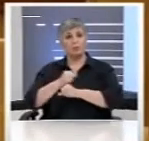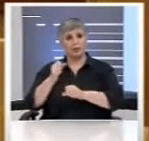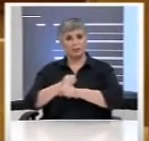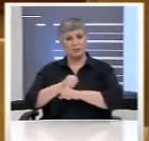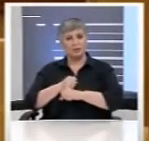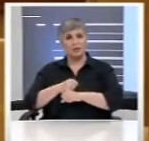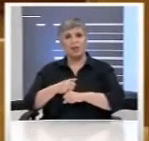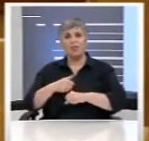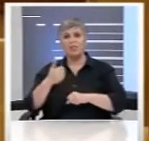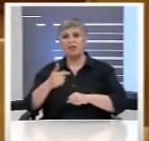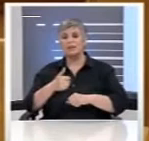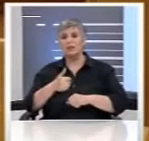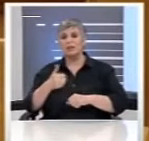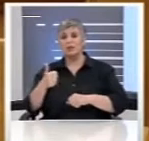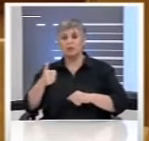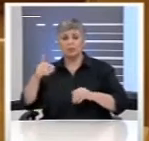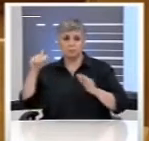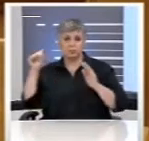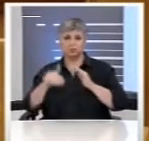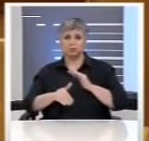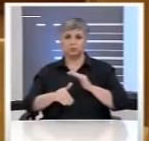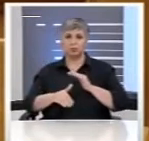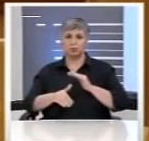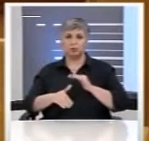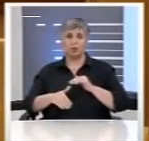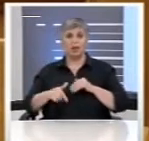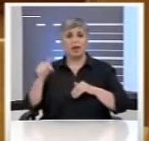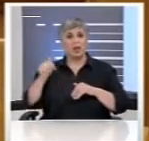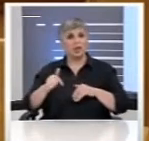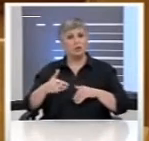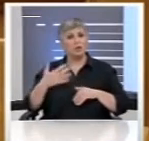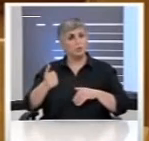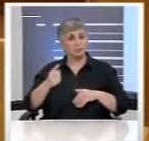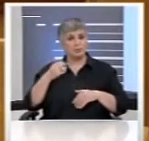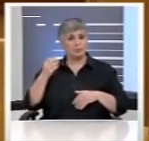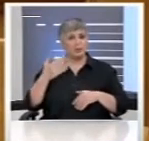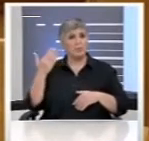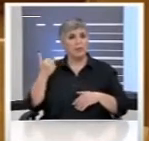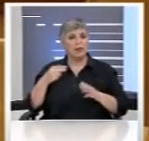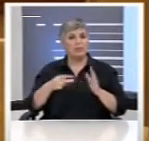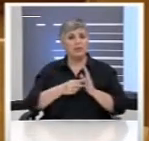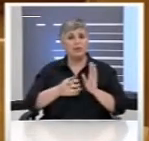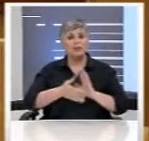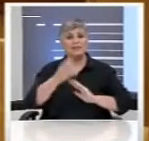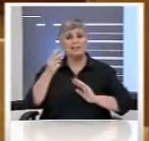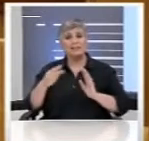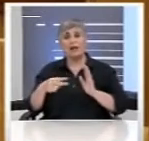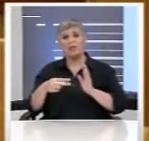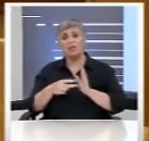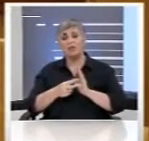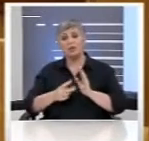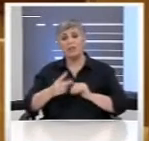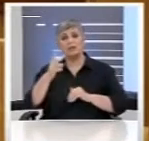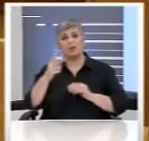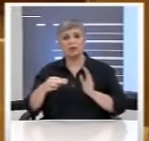βαθιά ύφεση που είδαμε σε αντίστοιχες περιπτώσεις προσαρμογής το 2011, το 2012 και το 2013. Για